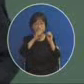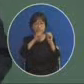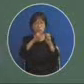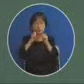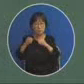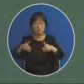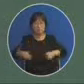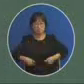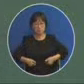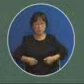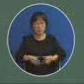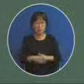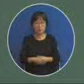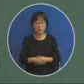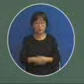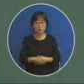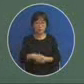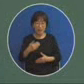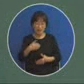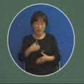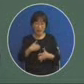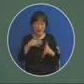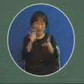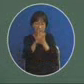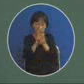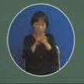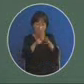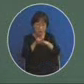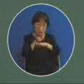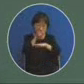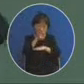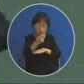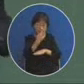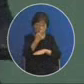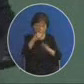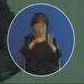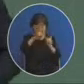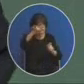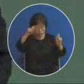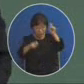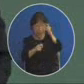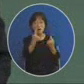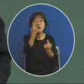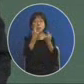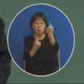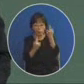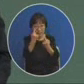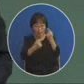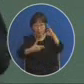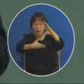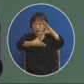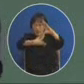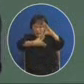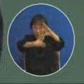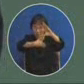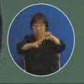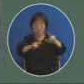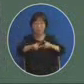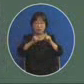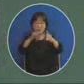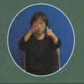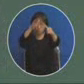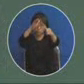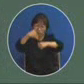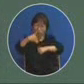emotions is not what mission is. 남미 사람을 부르세요. That's why this person told me, bring together the South American people and train them, then recommission them